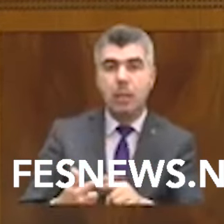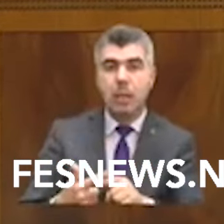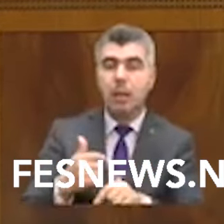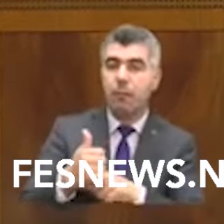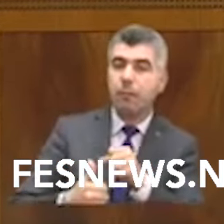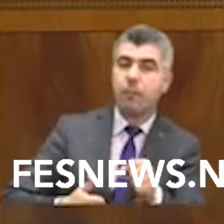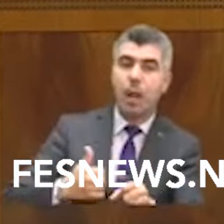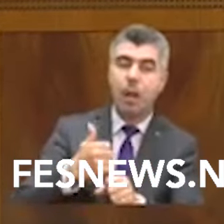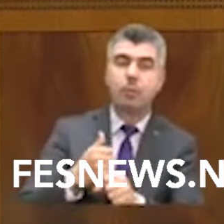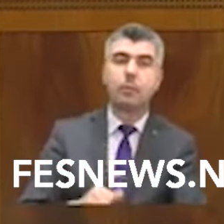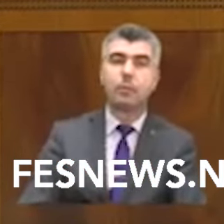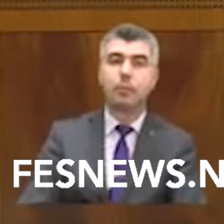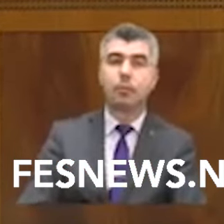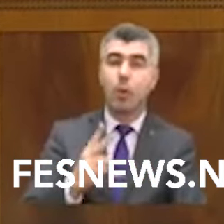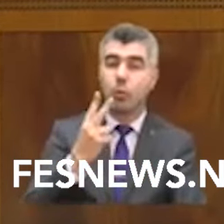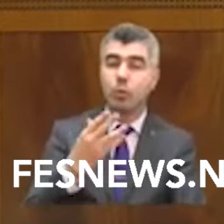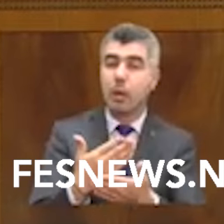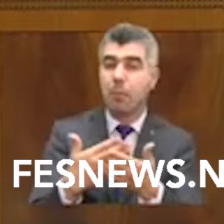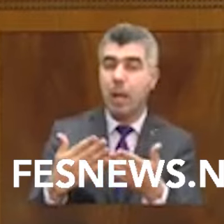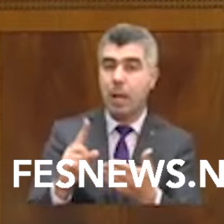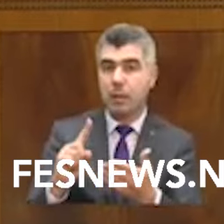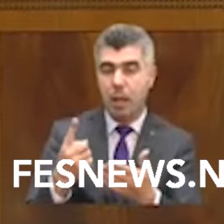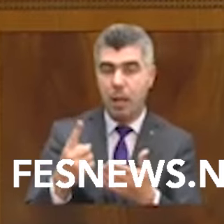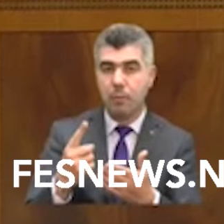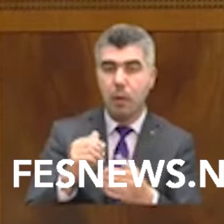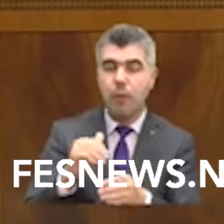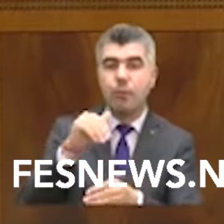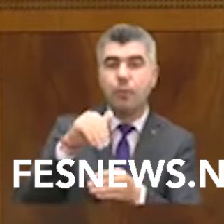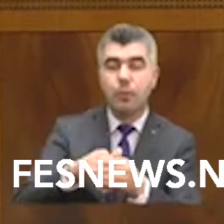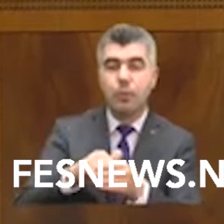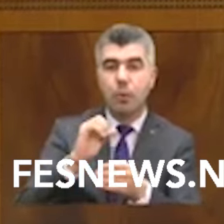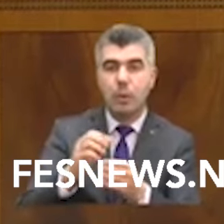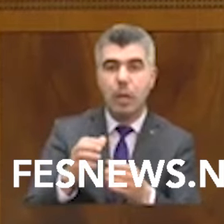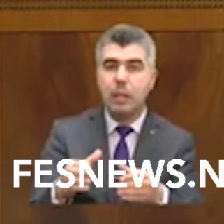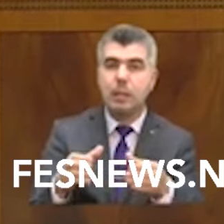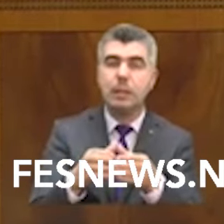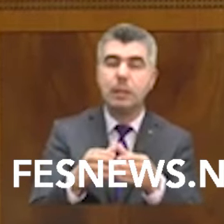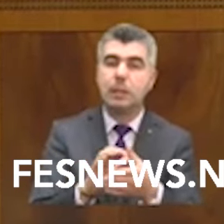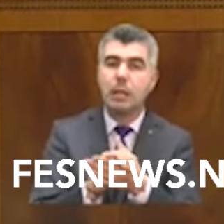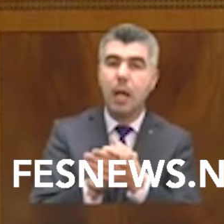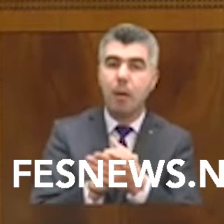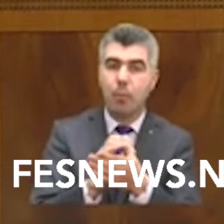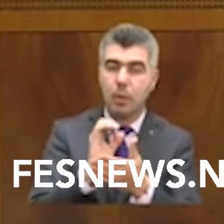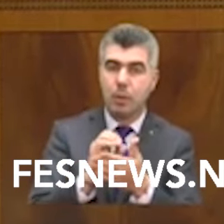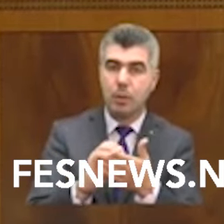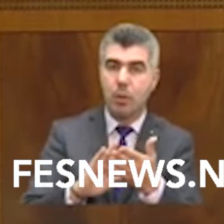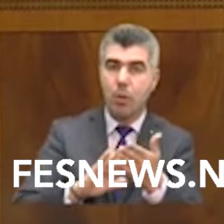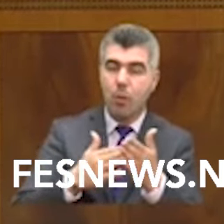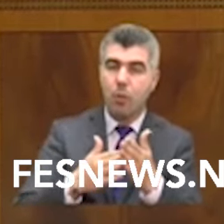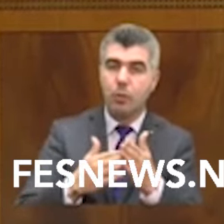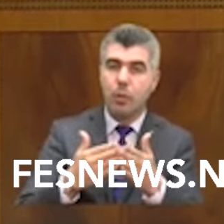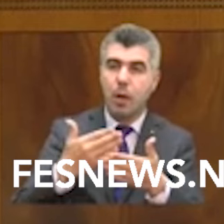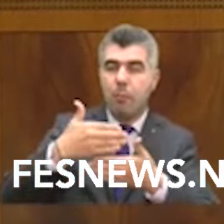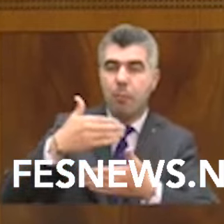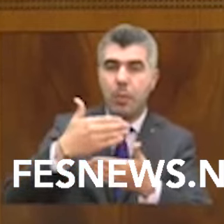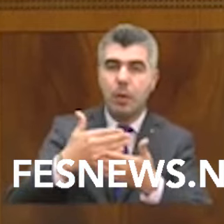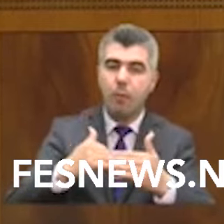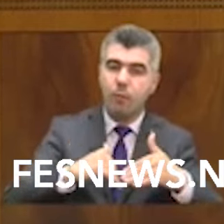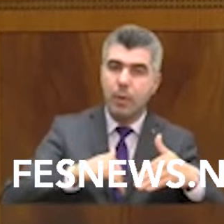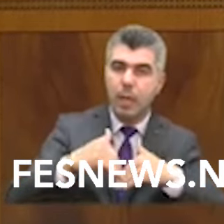سنوية. 2 مليار ديال الدرهم منها في إطار صندوق التضامن للسكن والاندماج